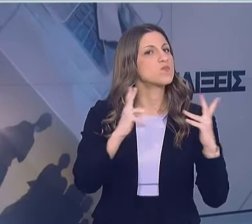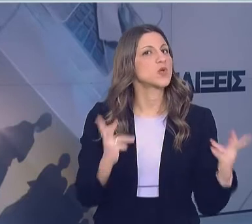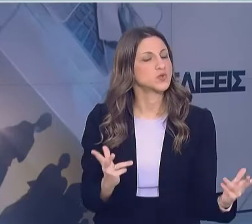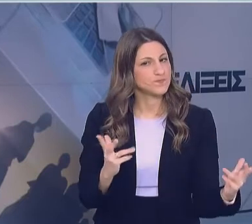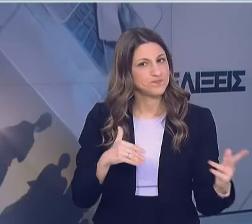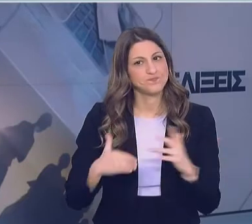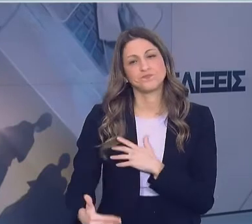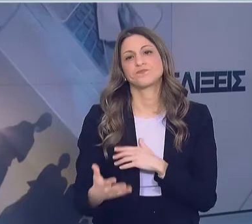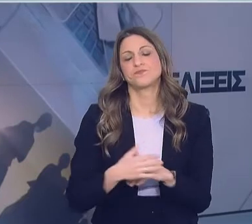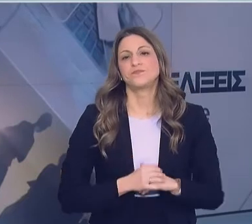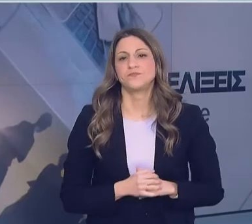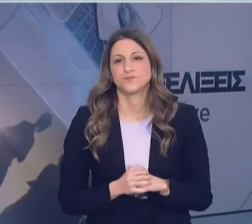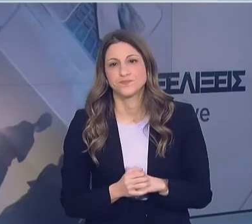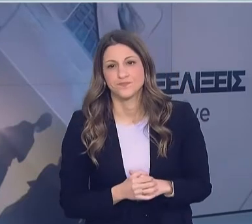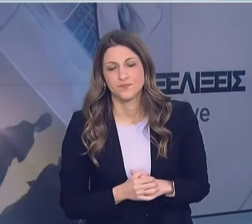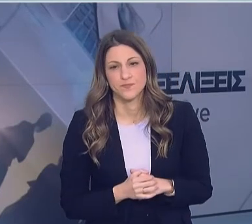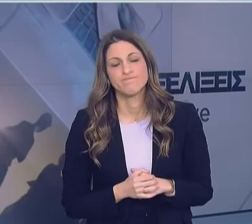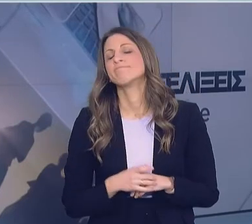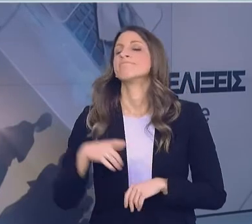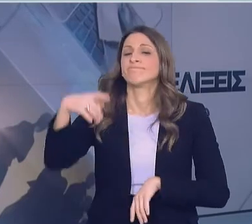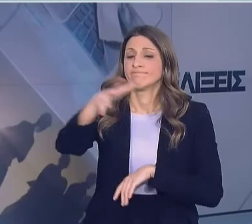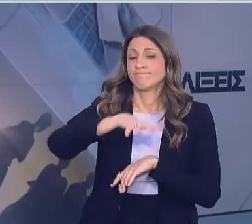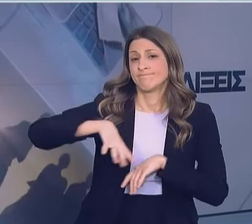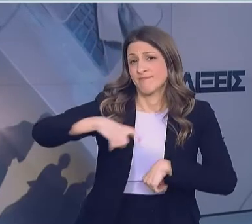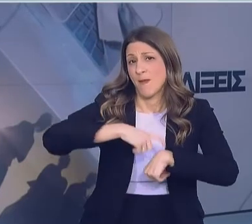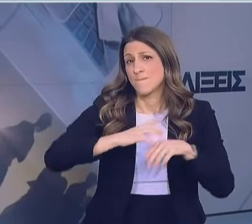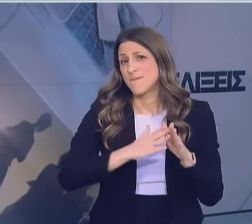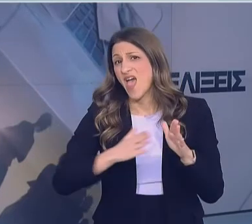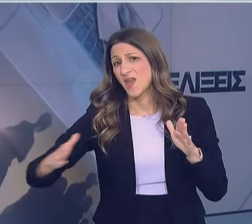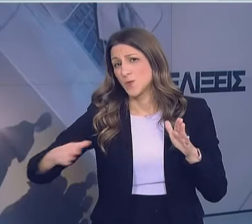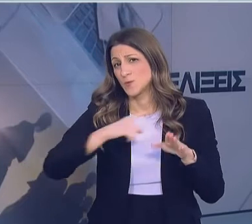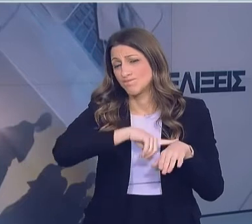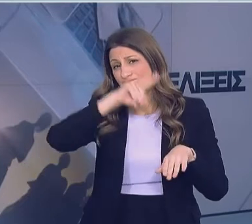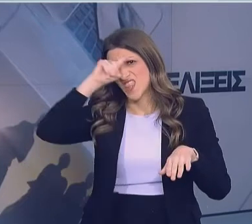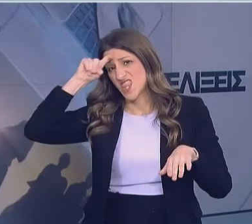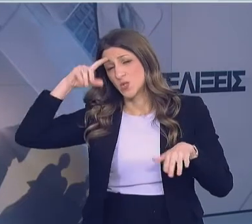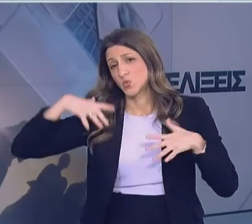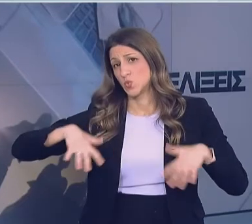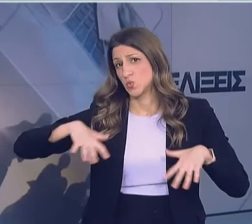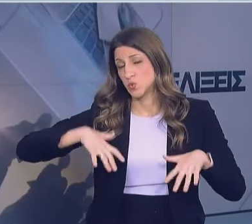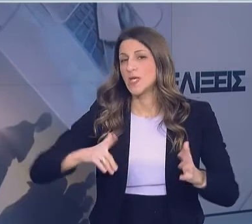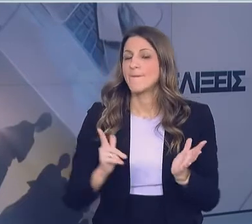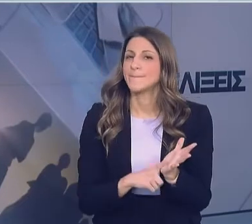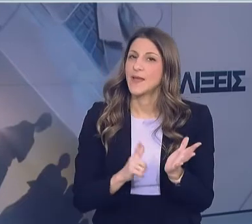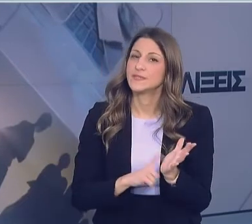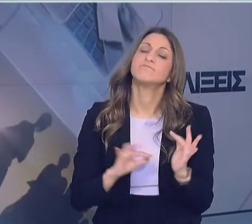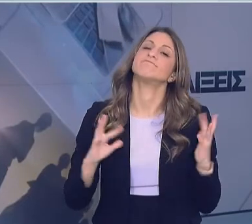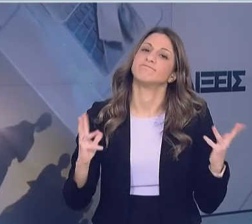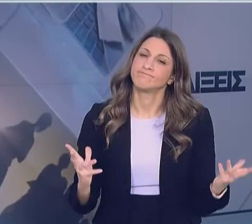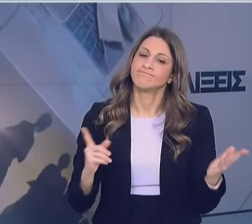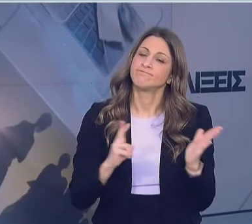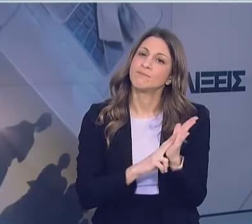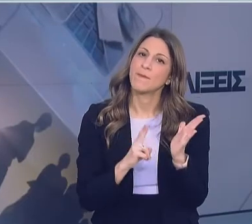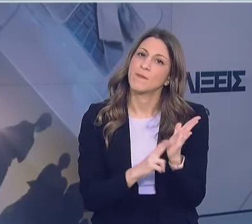Αγαπητοί συμπολίτες, σε αυτή τη δύσκολη χρονική στιγμή είναι ιδιαίτερα σημαντικό να διευκολύνουμε όσο το δυνατόν περισσότερο